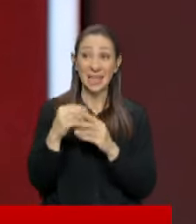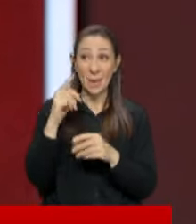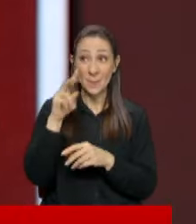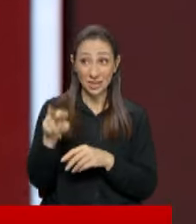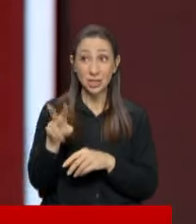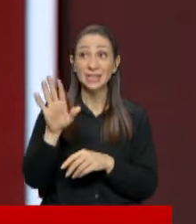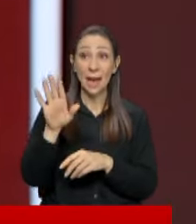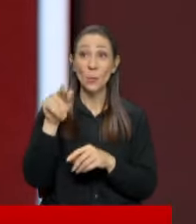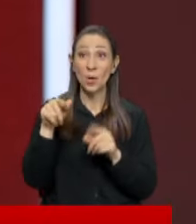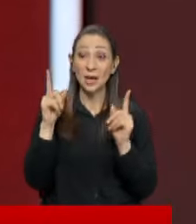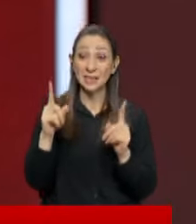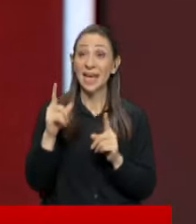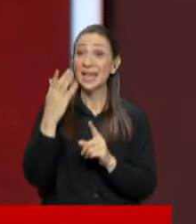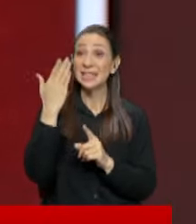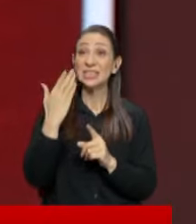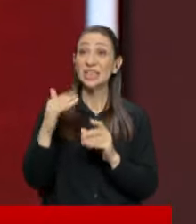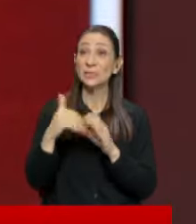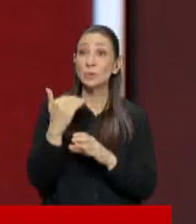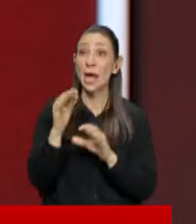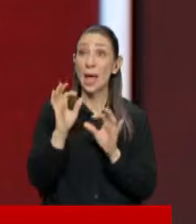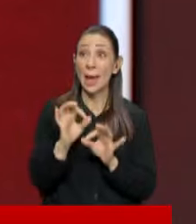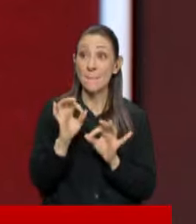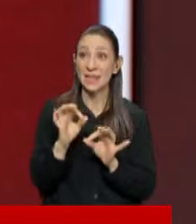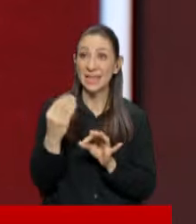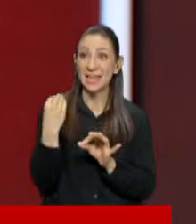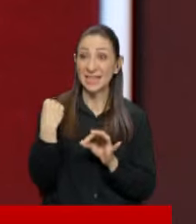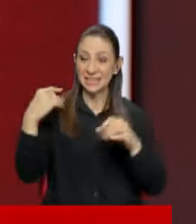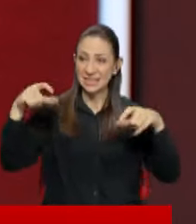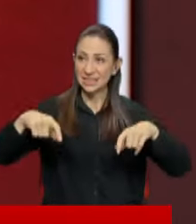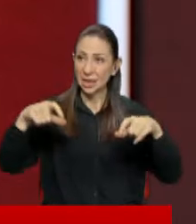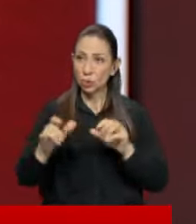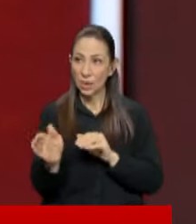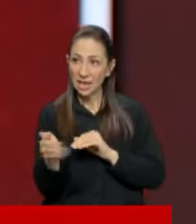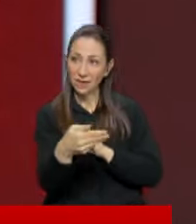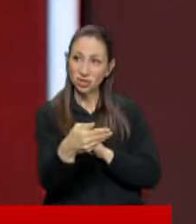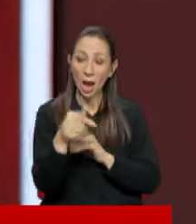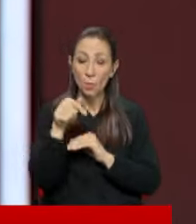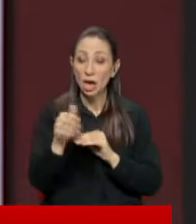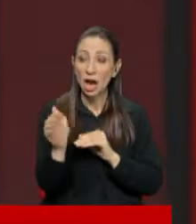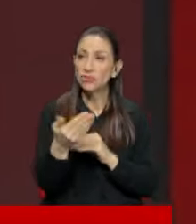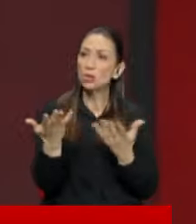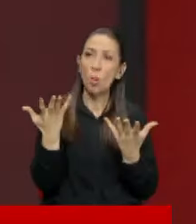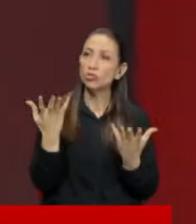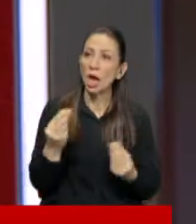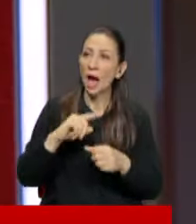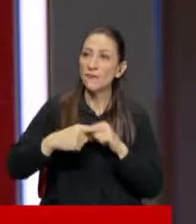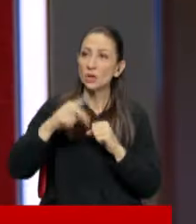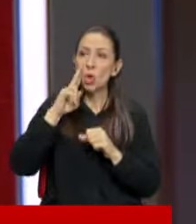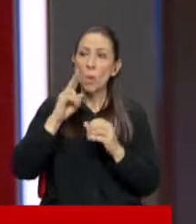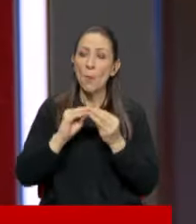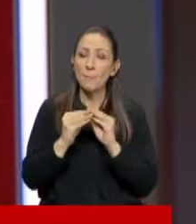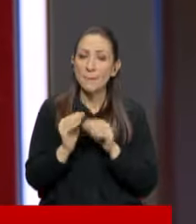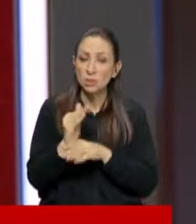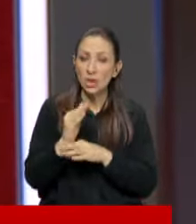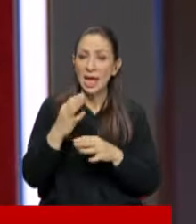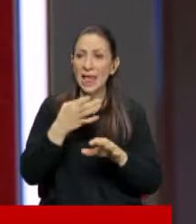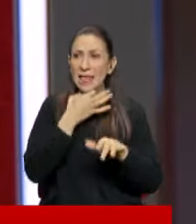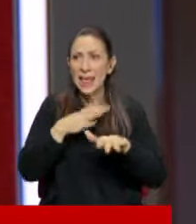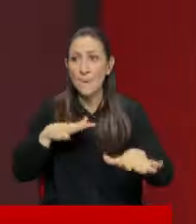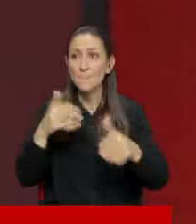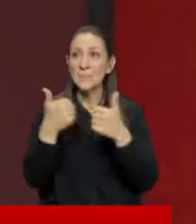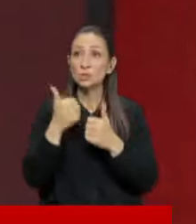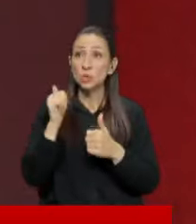döneceğiz. Bu arada izleyicilerimiz yazmışlar hemen hani yeni stadyum kavşağı. Bu kavşak ne olacak? Hafta sonları problemler yaşanıyor, tıkanıklık oluyor, maç